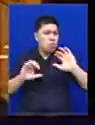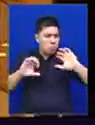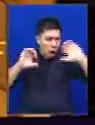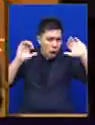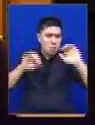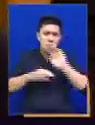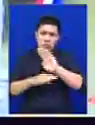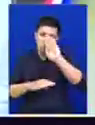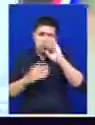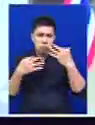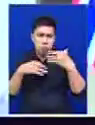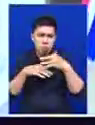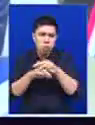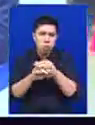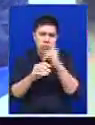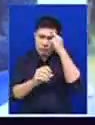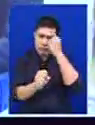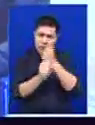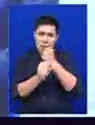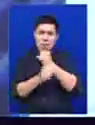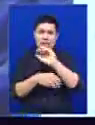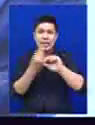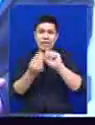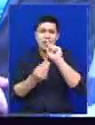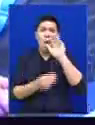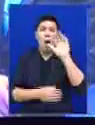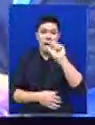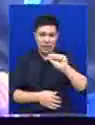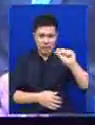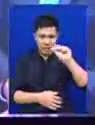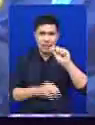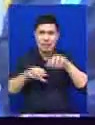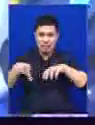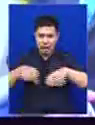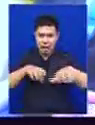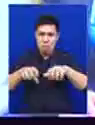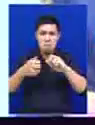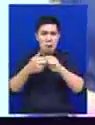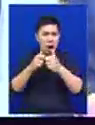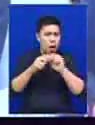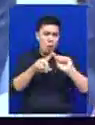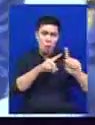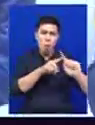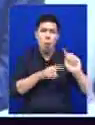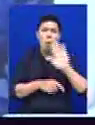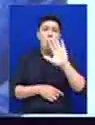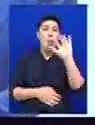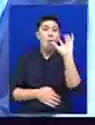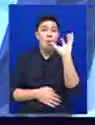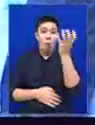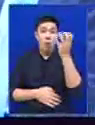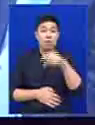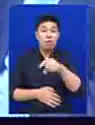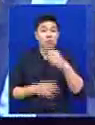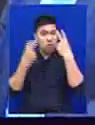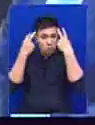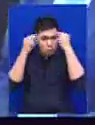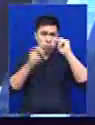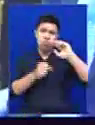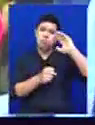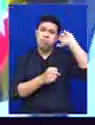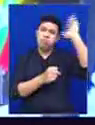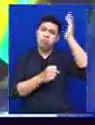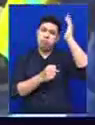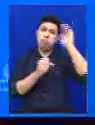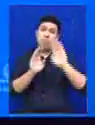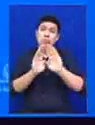อกชนเพื่อกำหนดทิศทางเศรษฐกิจของเอเชียและการจัดการกับความท้าทายของโลกโดยนายกรัฐมนตรีได้กล่าวสุนทรพจน์ในพิ